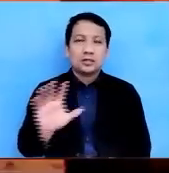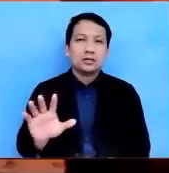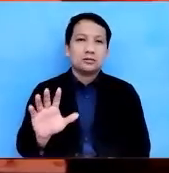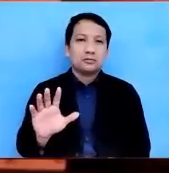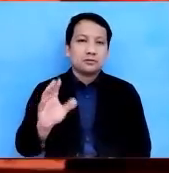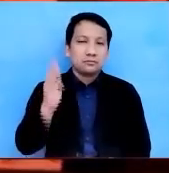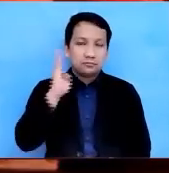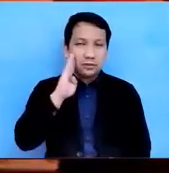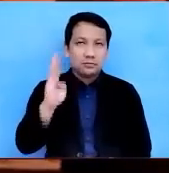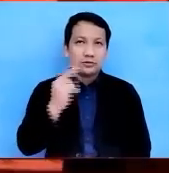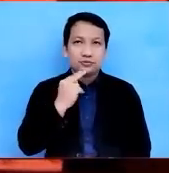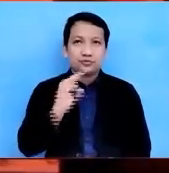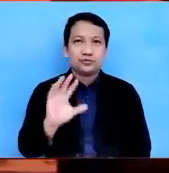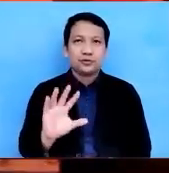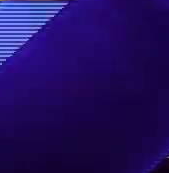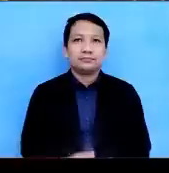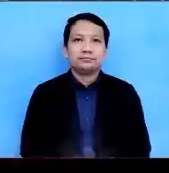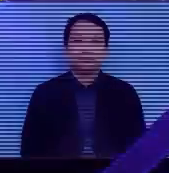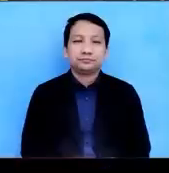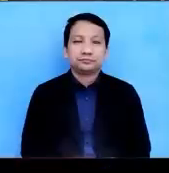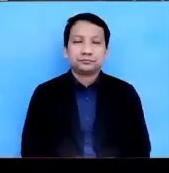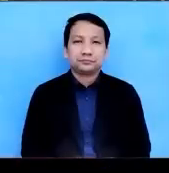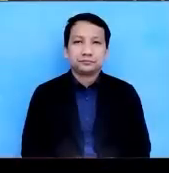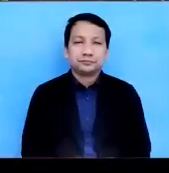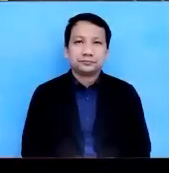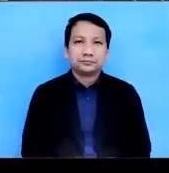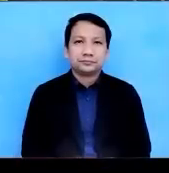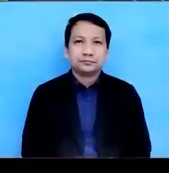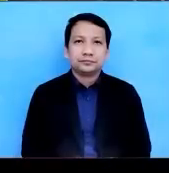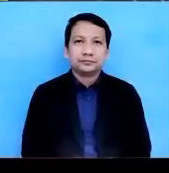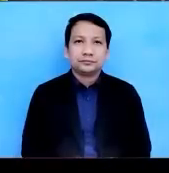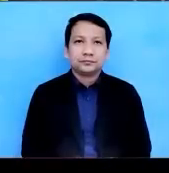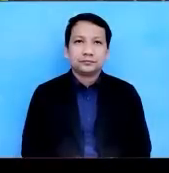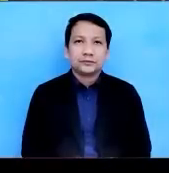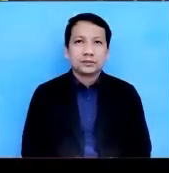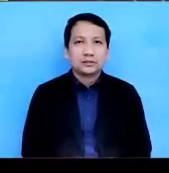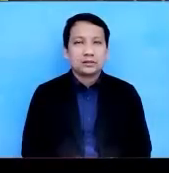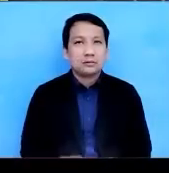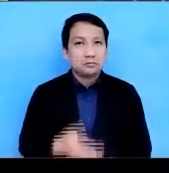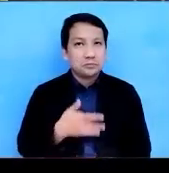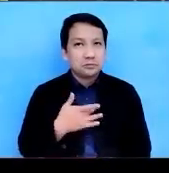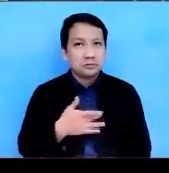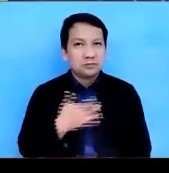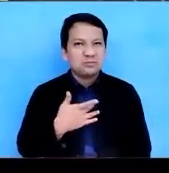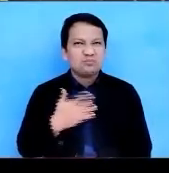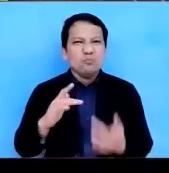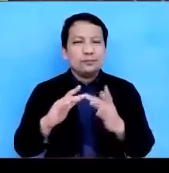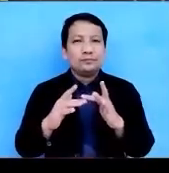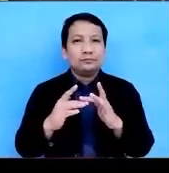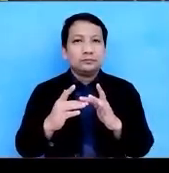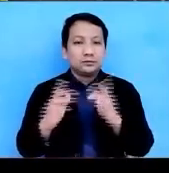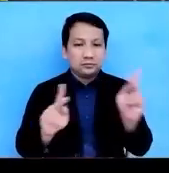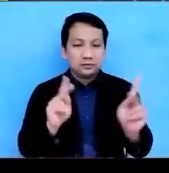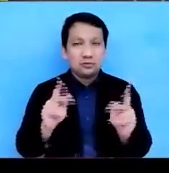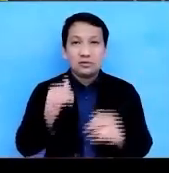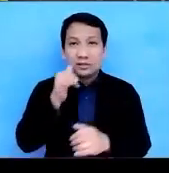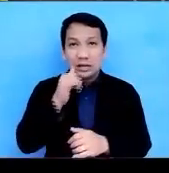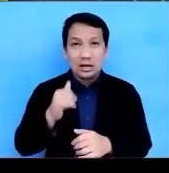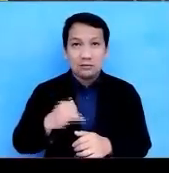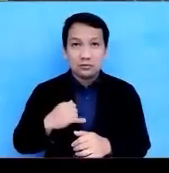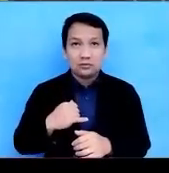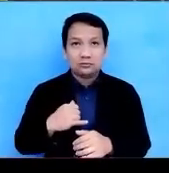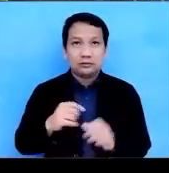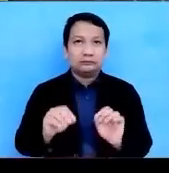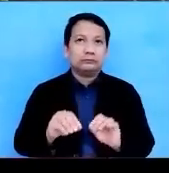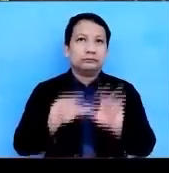Brian Basa, News 5. Mga kapatid, pulsuan naman natin ang netizens dahil kahapon pa po trending